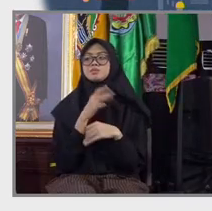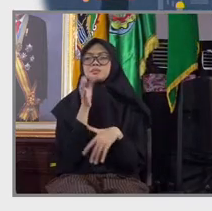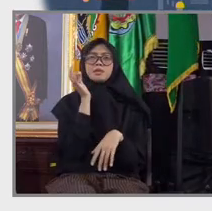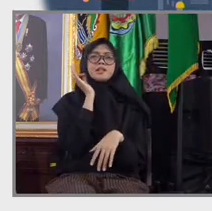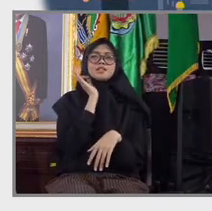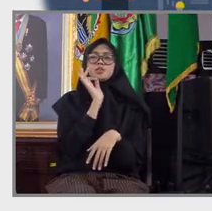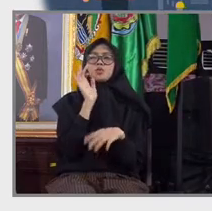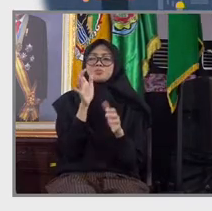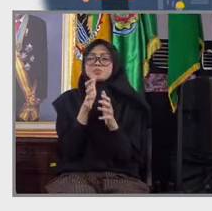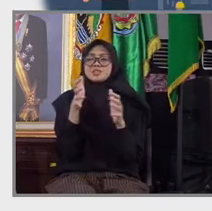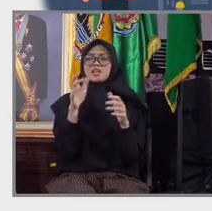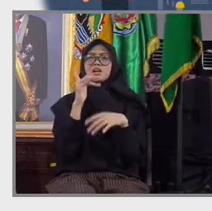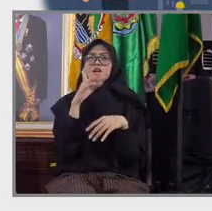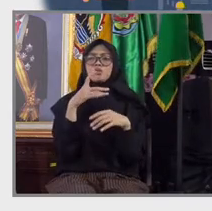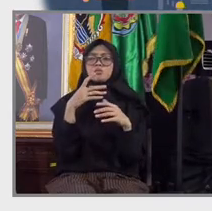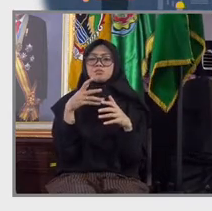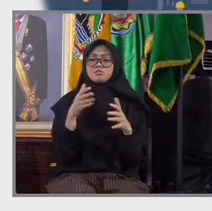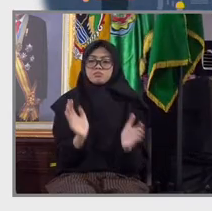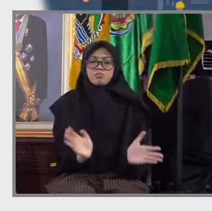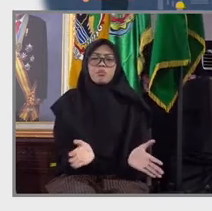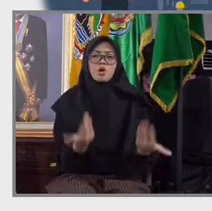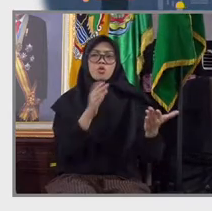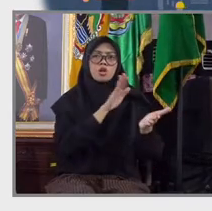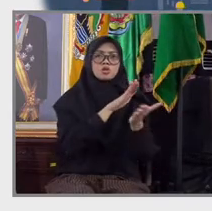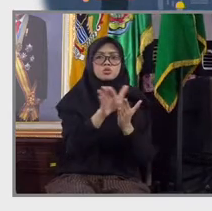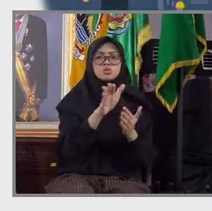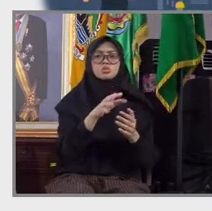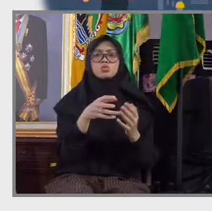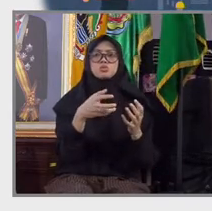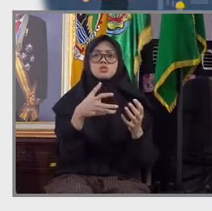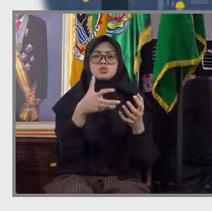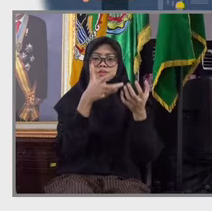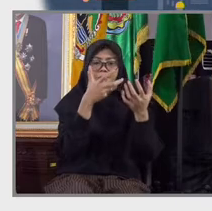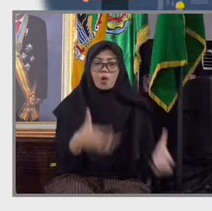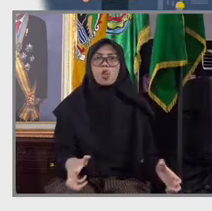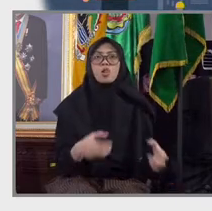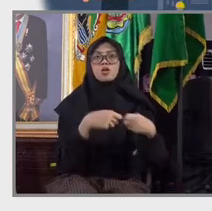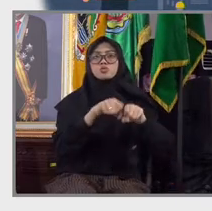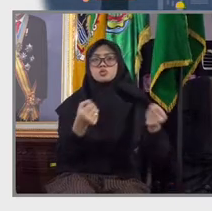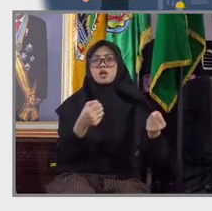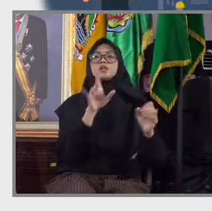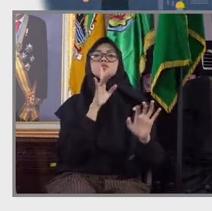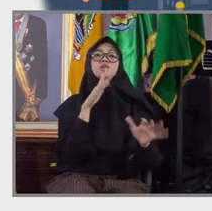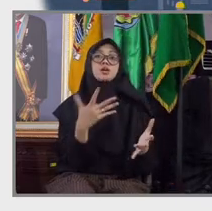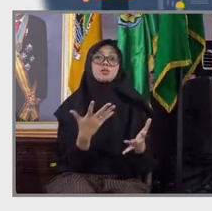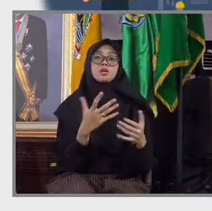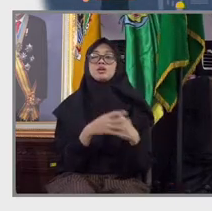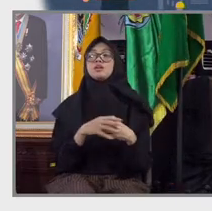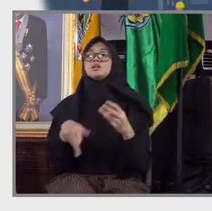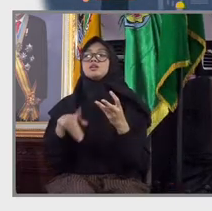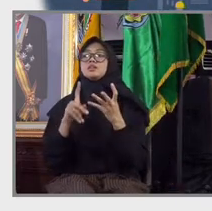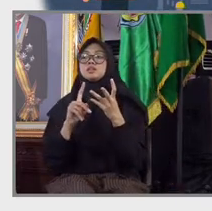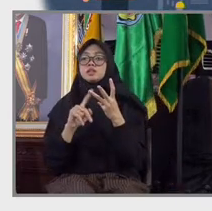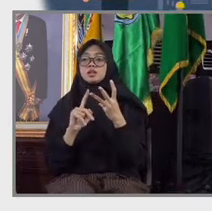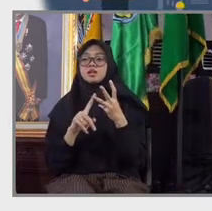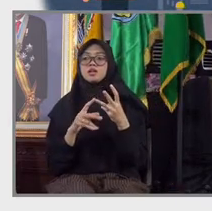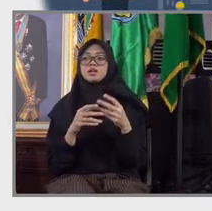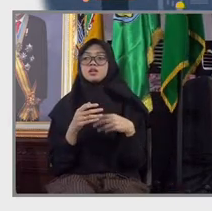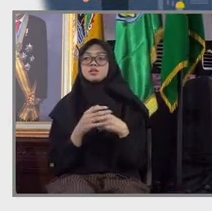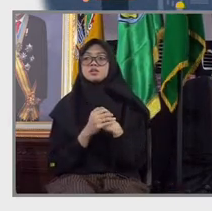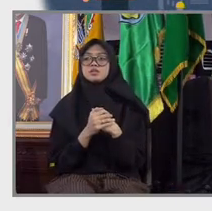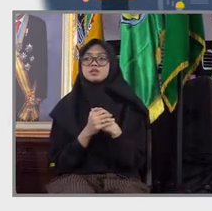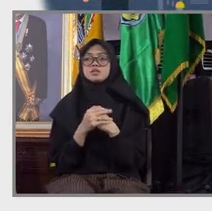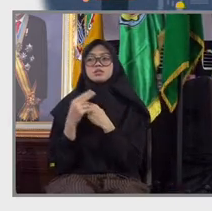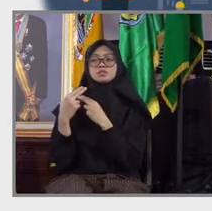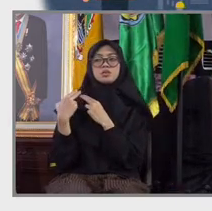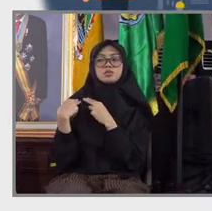sampai terjadi jebol Kali Bodri itu yang sangat membahayakan sekali. Yang ketiga, kita mengoptimalkan peran balai